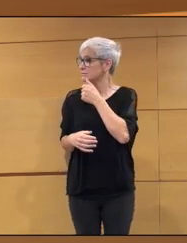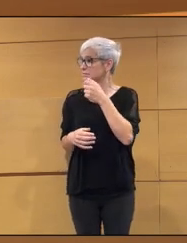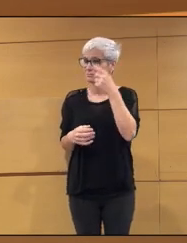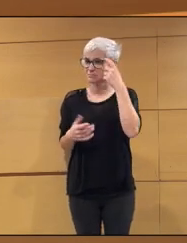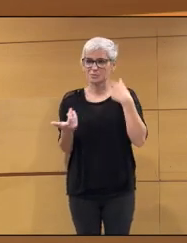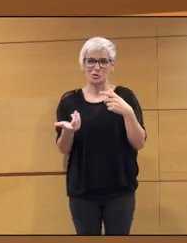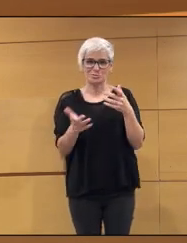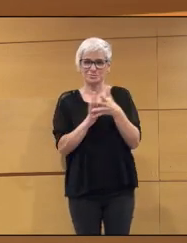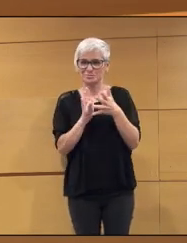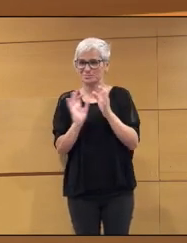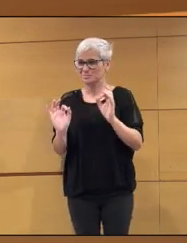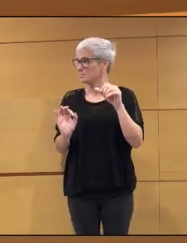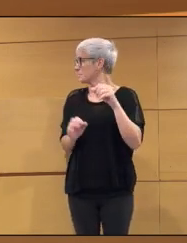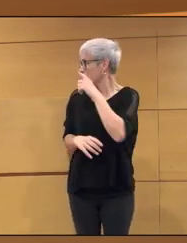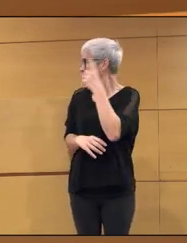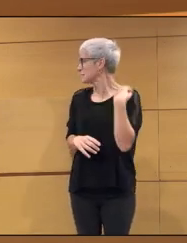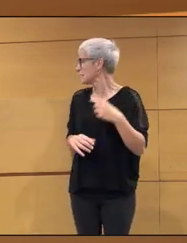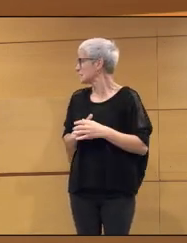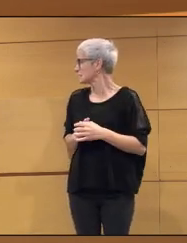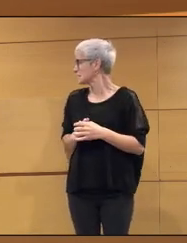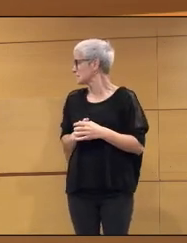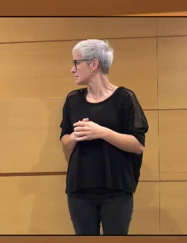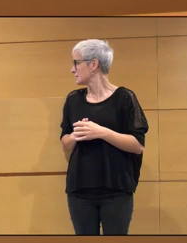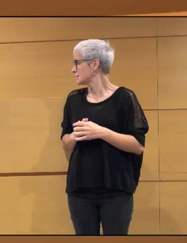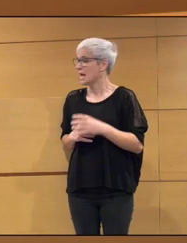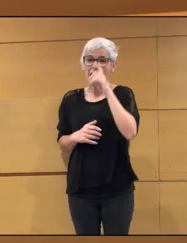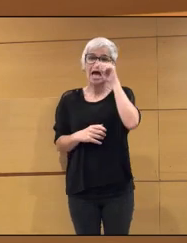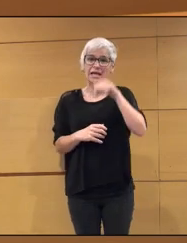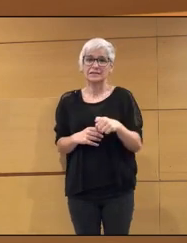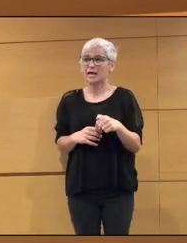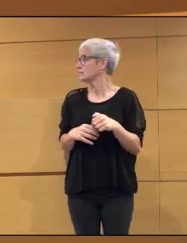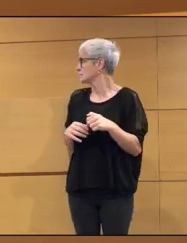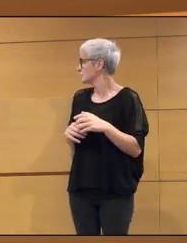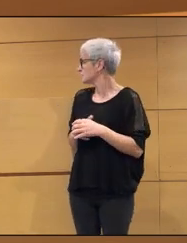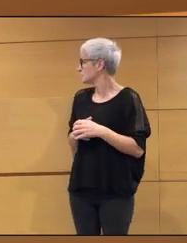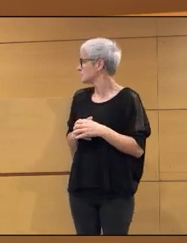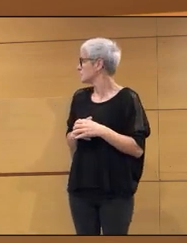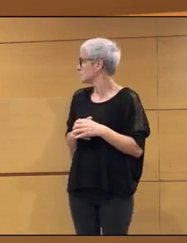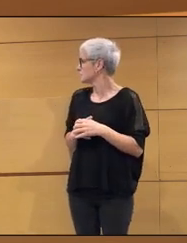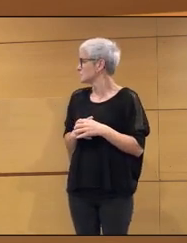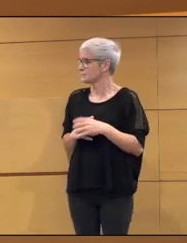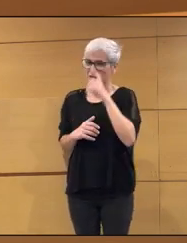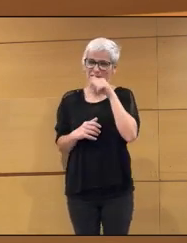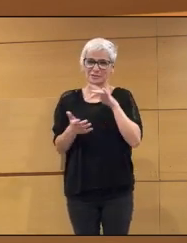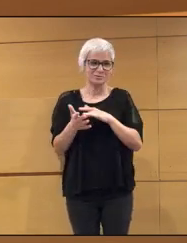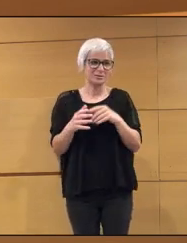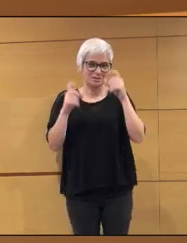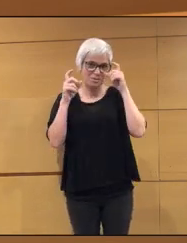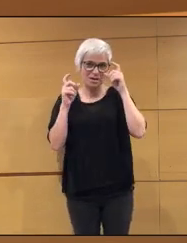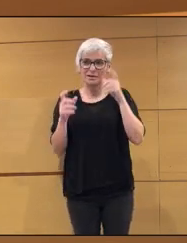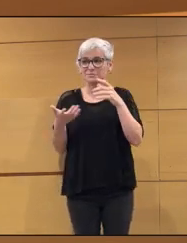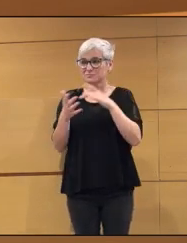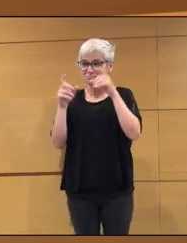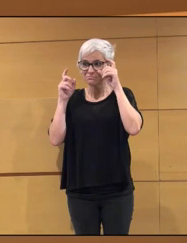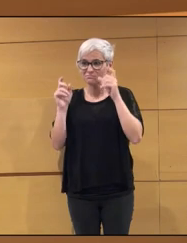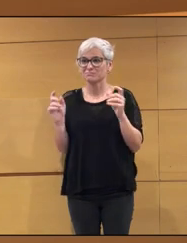regalar unes ulleres. Que sí, veig que algú que fa... Aquest any no he portat ulleres, però quan sortiu hi